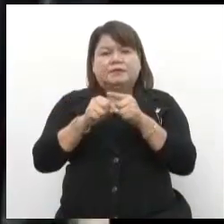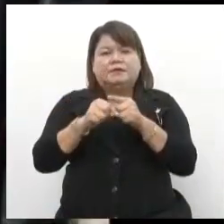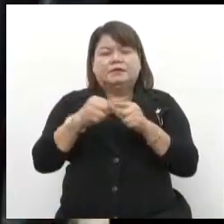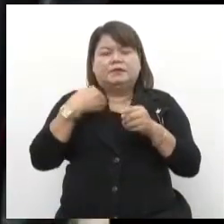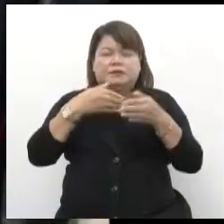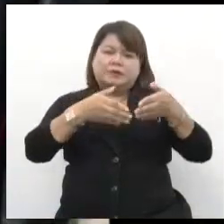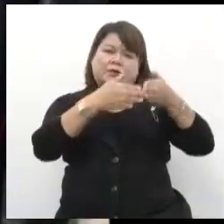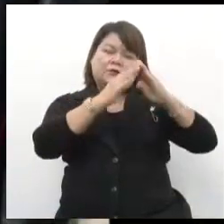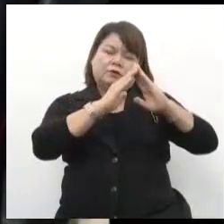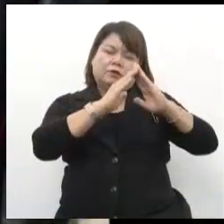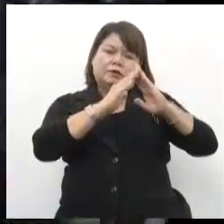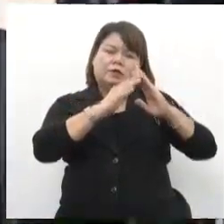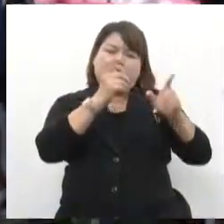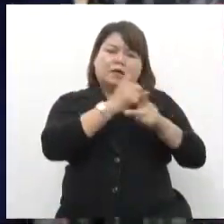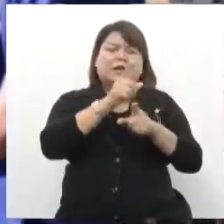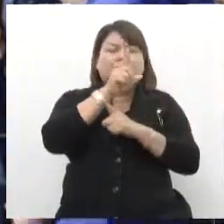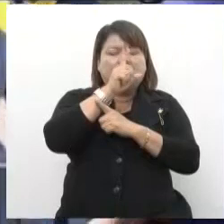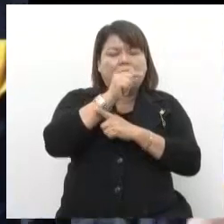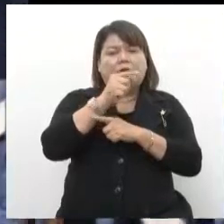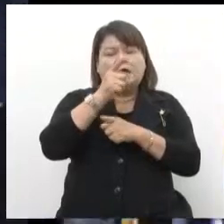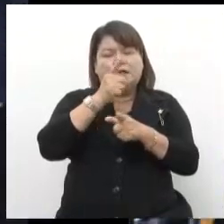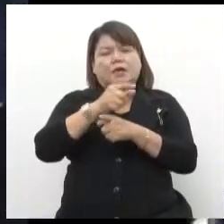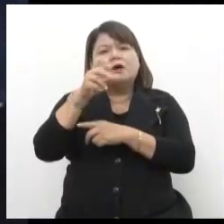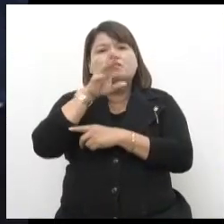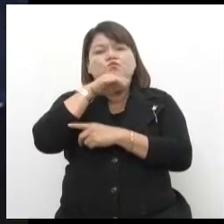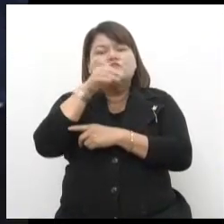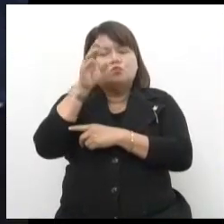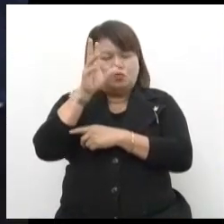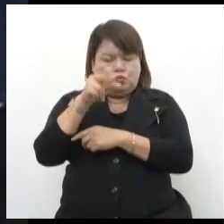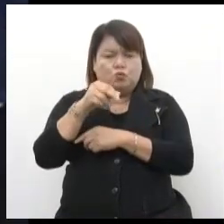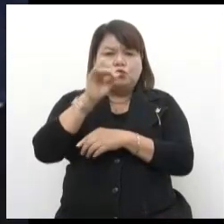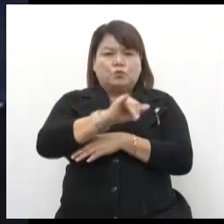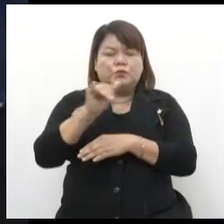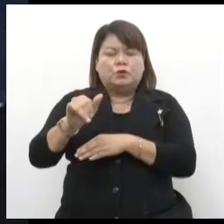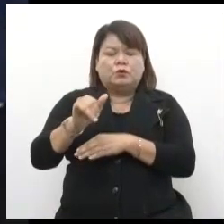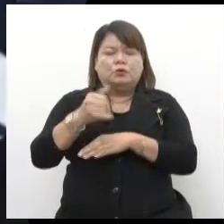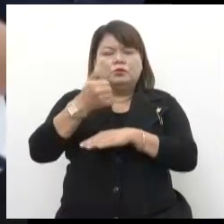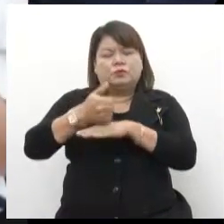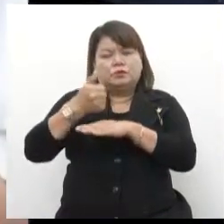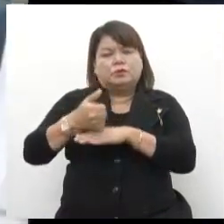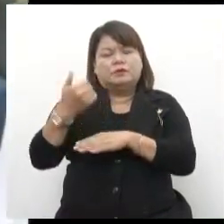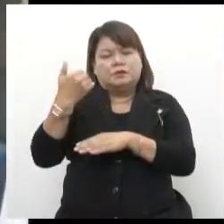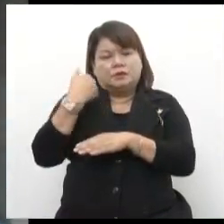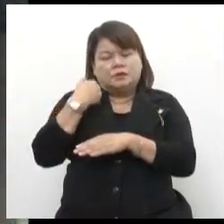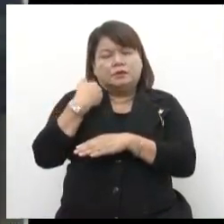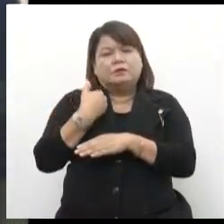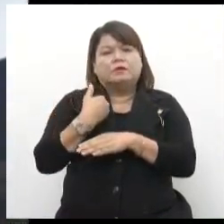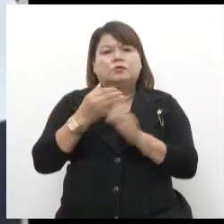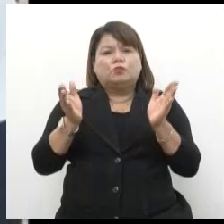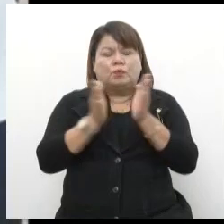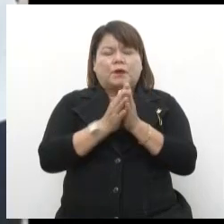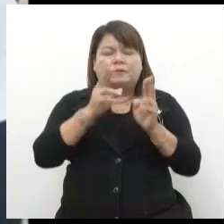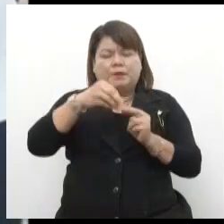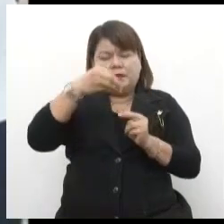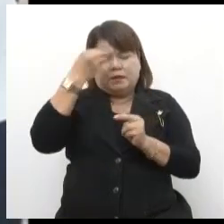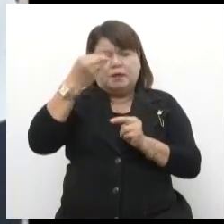งเรือนเลี้ยงไก่พื้นเมืองเลี้ยงหมูป่าโดยกลุ่มเยาวชนฮีโร่ฟื้นป่าน่านสาธุกิจร่วมกับนักเรียน